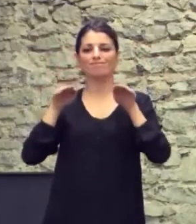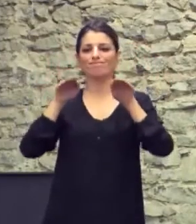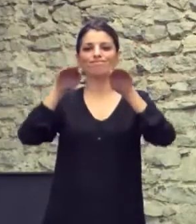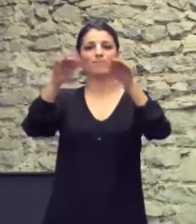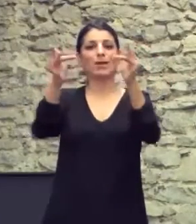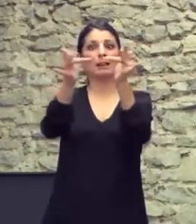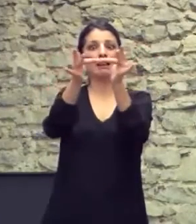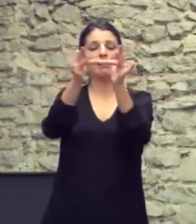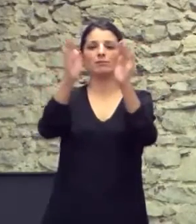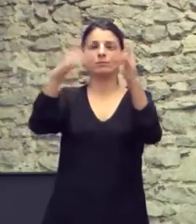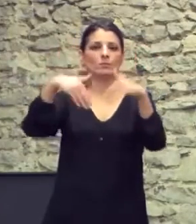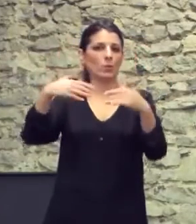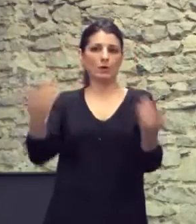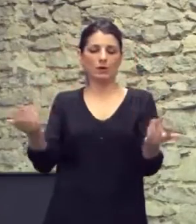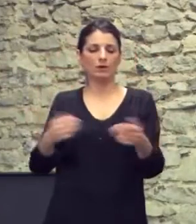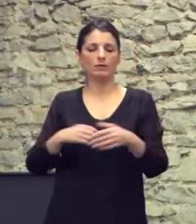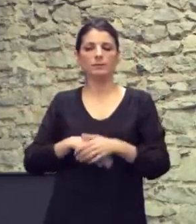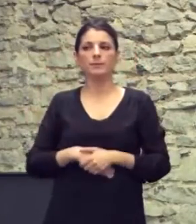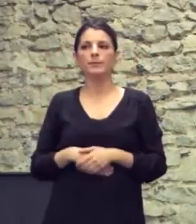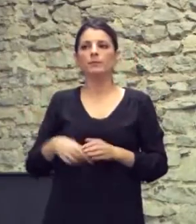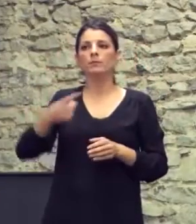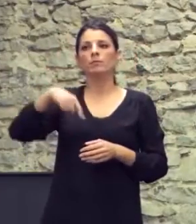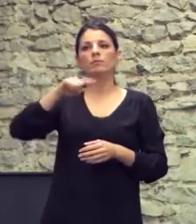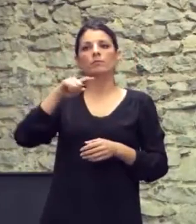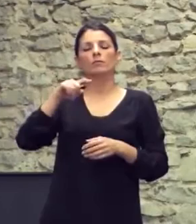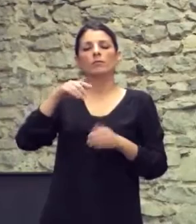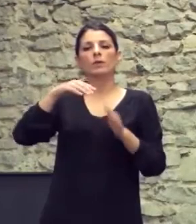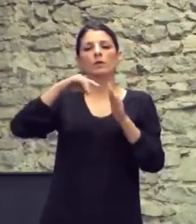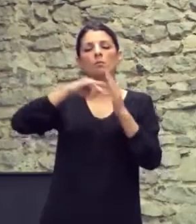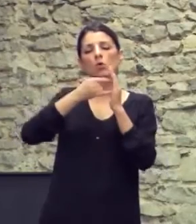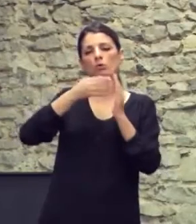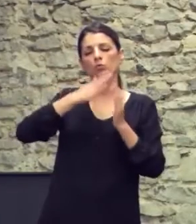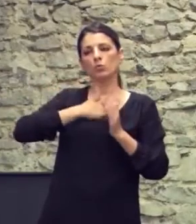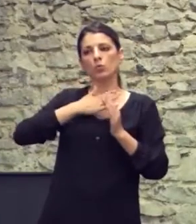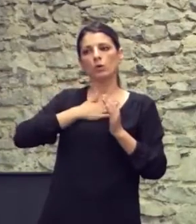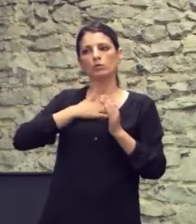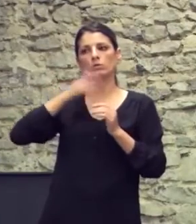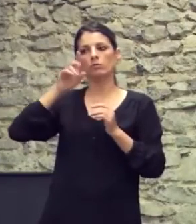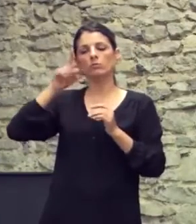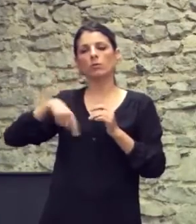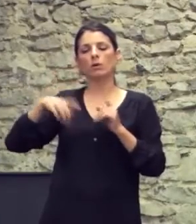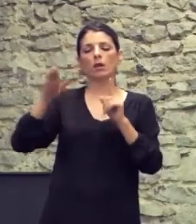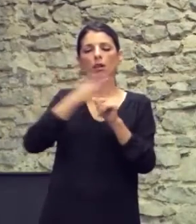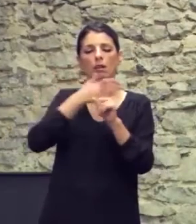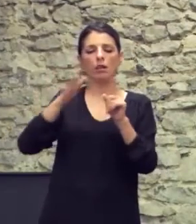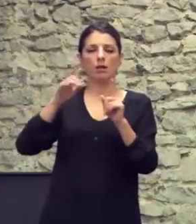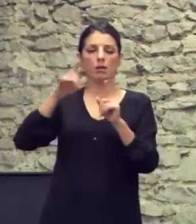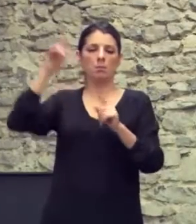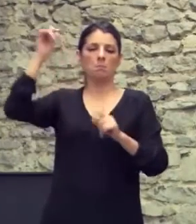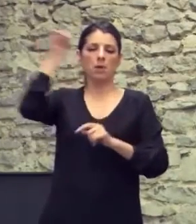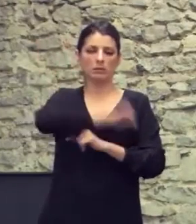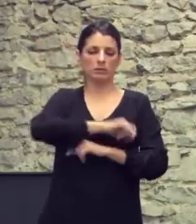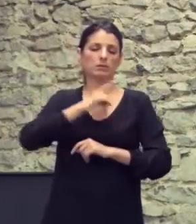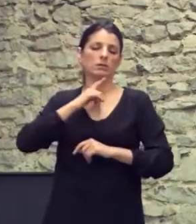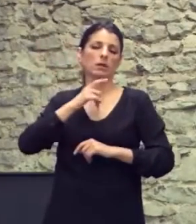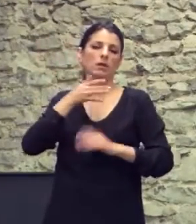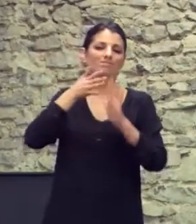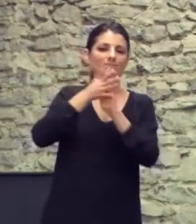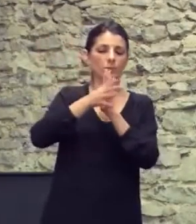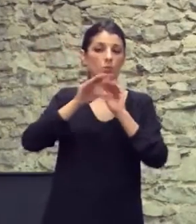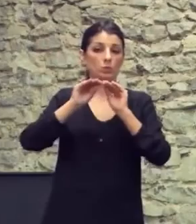Guk gaur egun jaruten dugun proiektuan ere bai, apur bat indarkeria matxistaren definizio hori erabiltzen dugu, ez? Bere